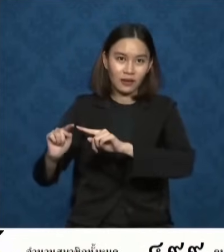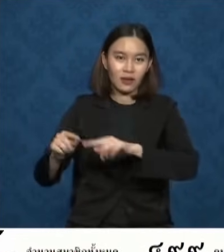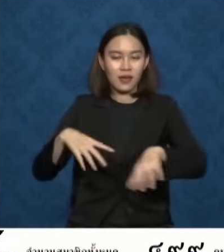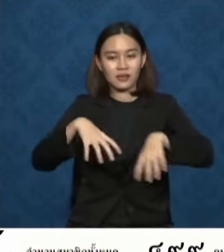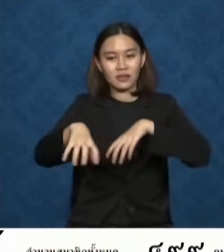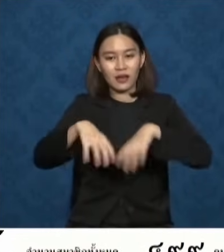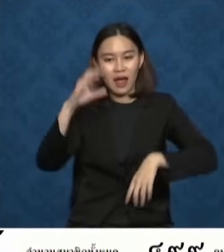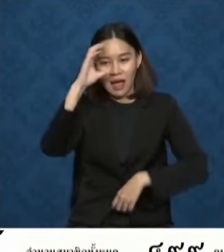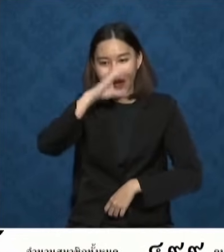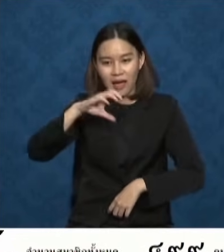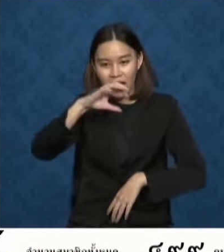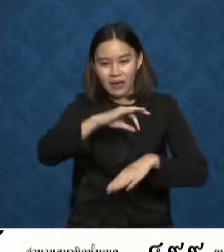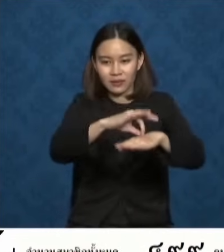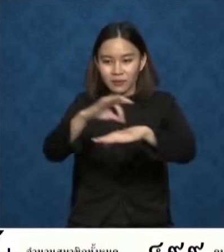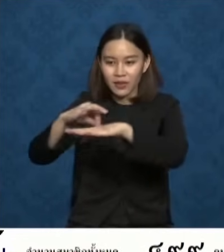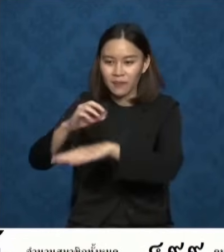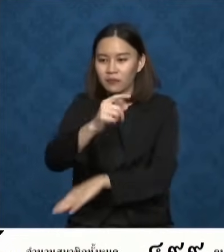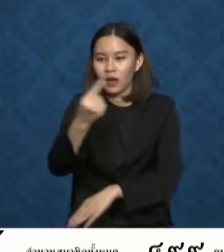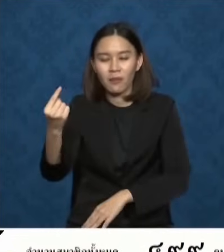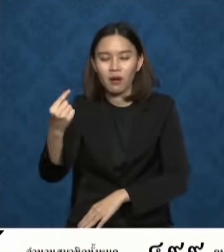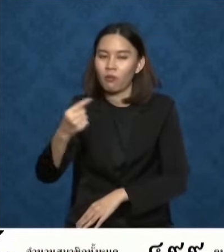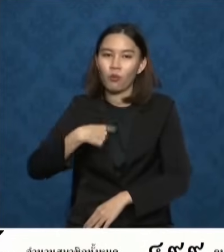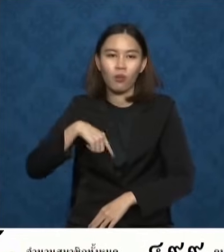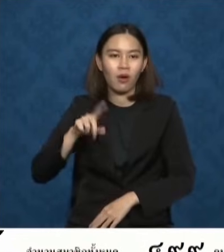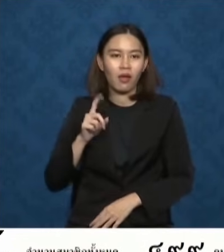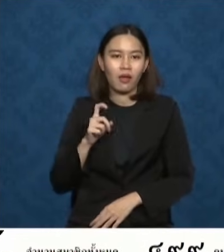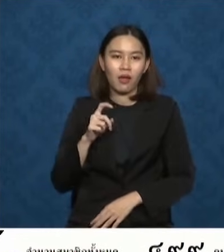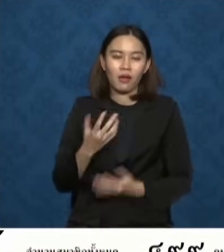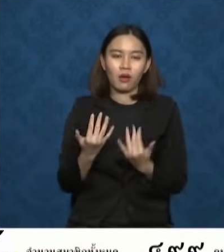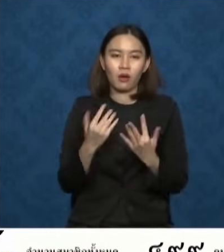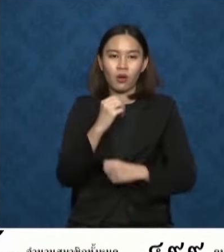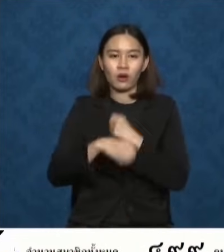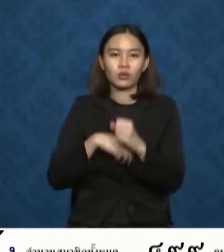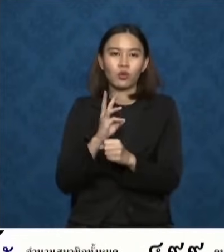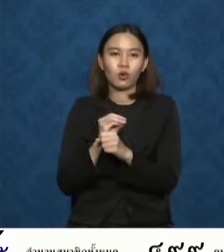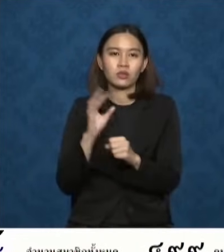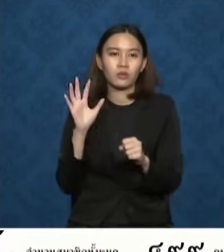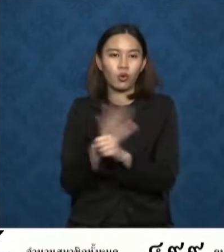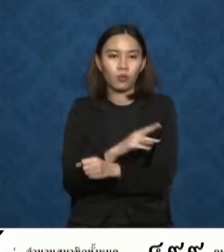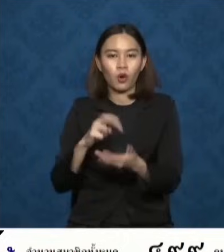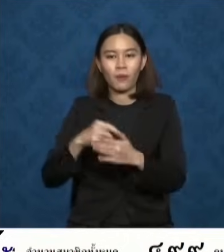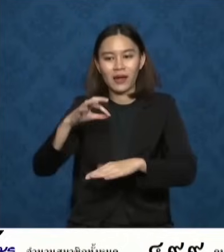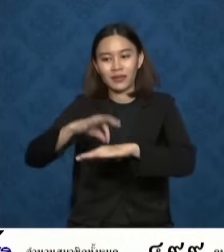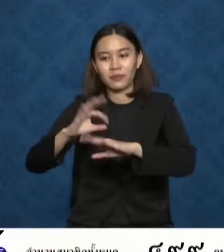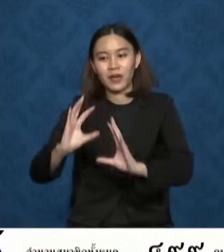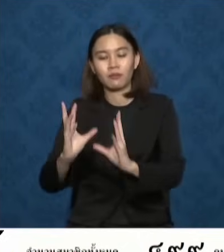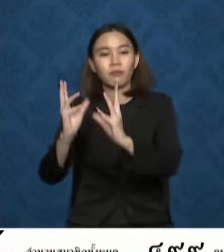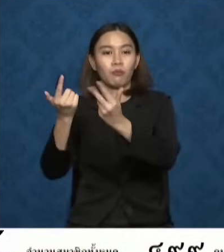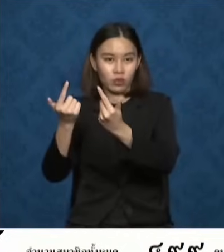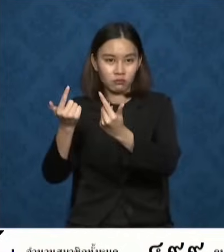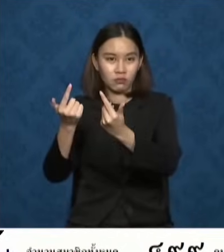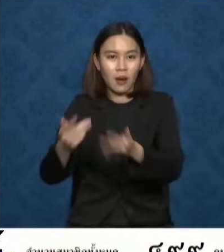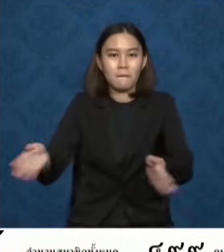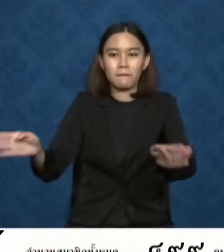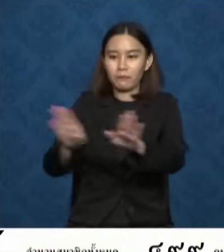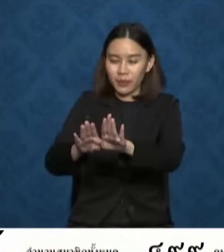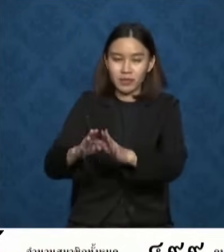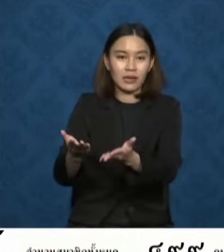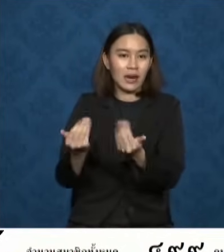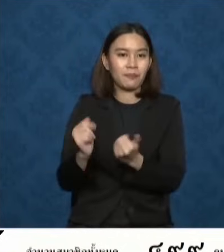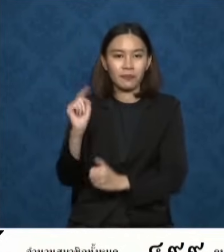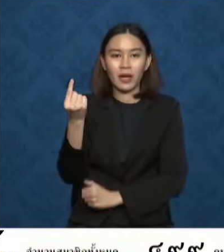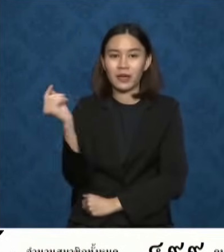ไปอยู่หาที่อยู่ให้เขาแทบตายนะแล้วต้องรอให้เขาเกษียณถึงจะหมดไปหนึ่งตำแหน่งแล้วค่อยปิดไม่บรรจุเพิ่